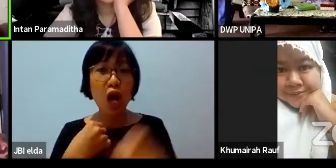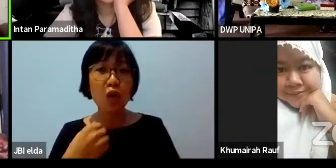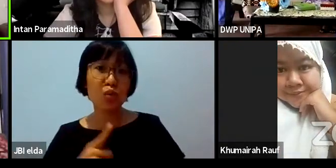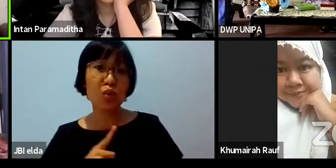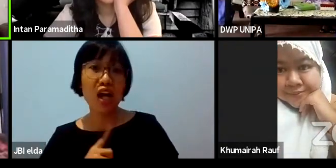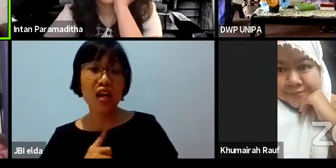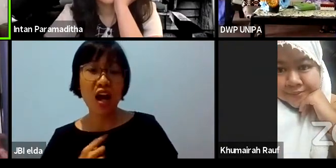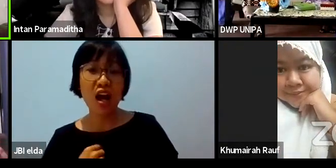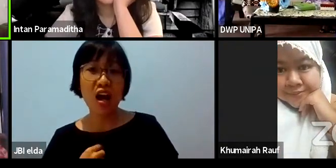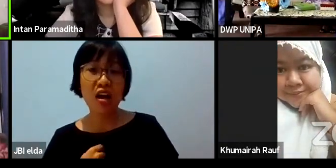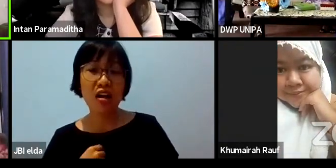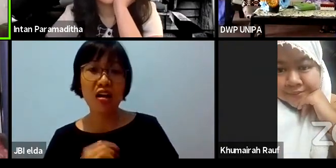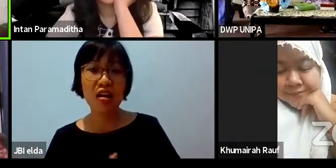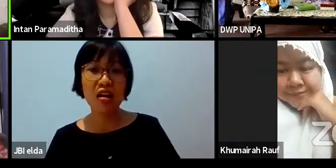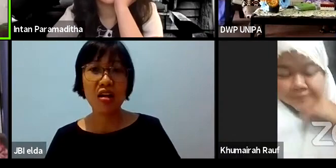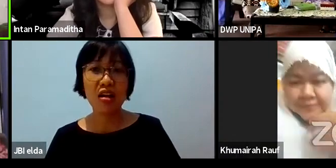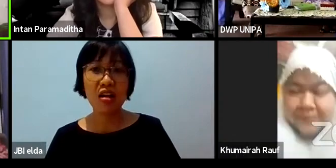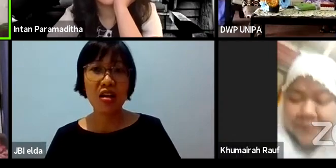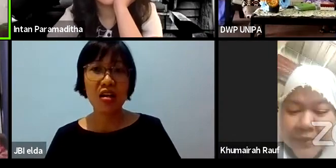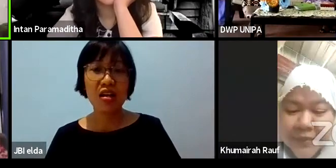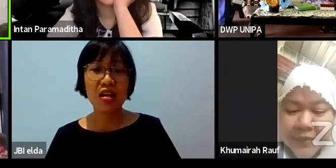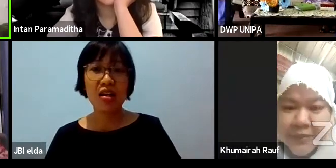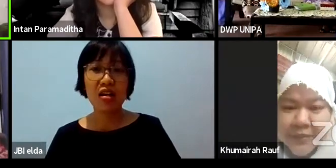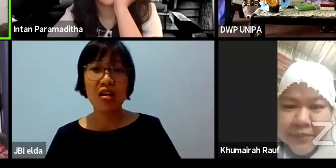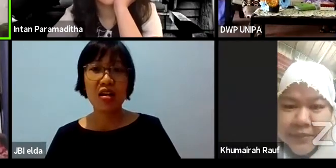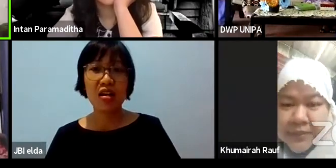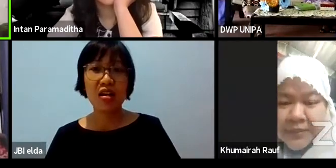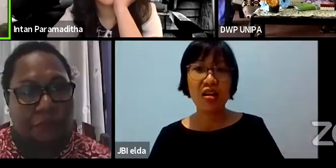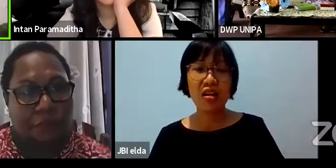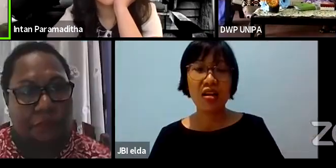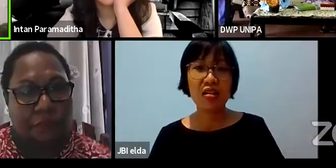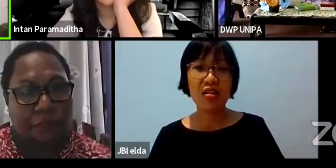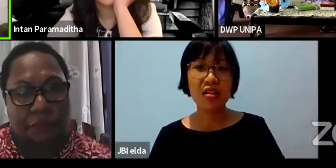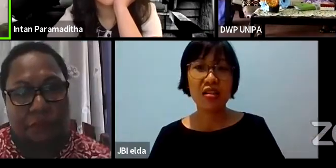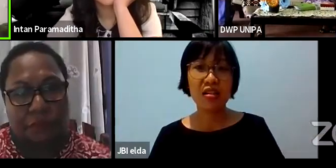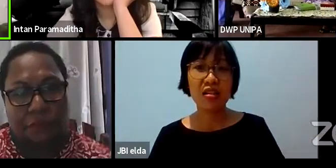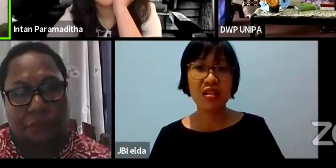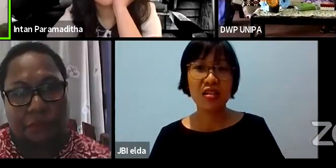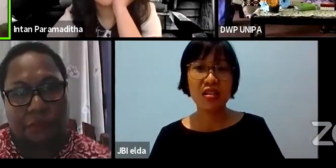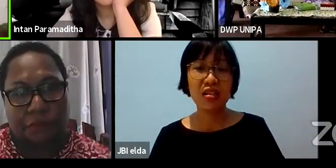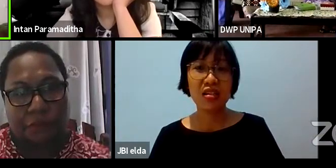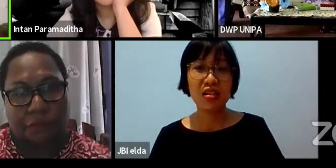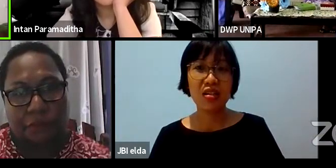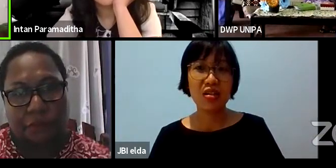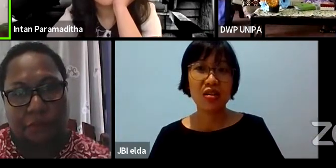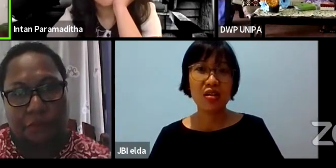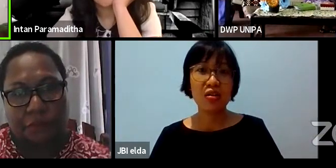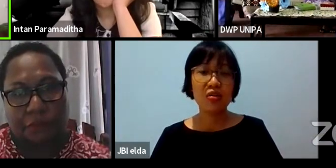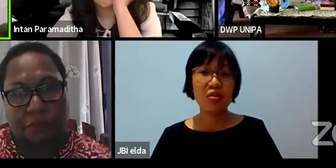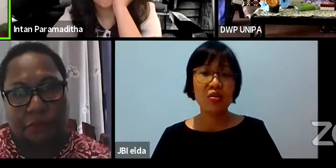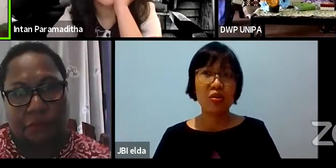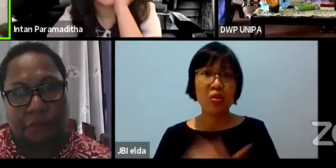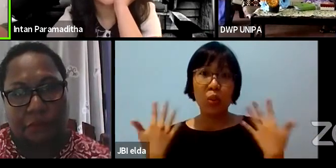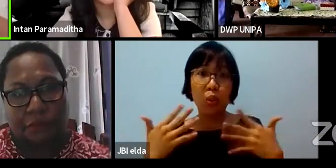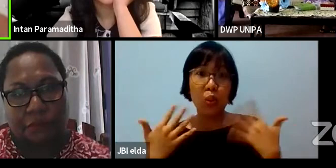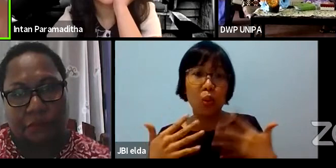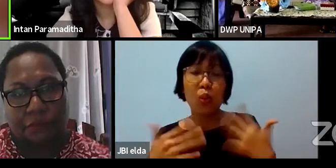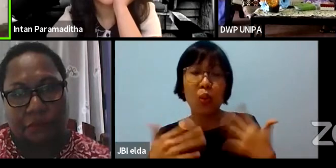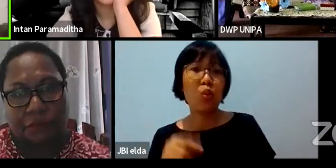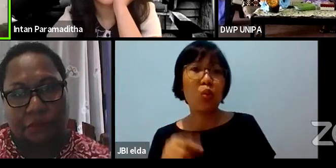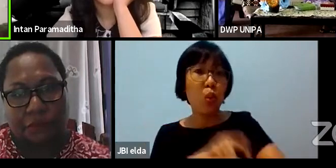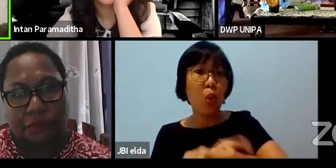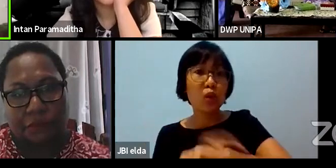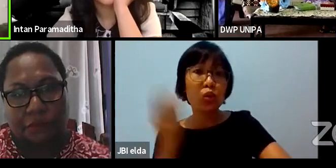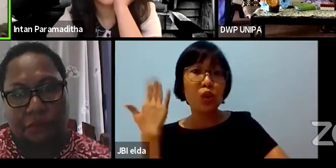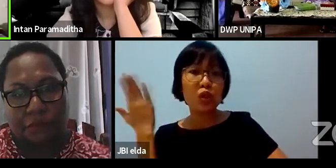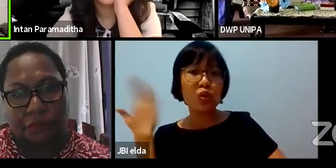sampai kemudian website kami pun kami take down sementara gitu karena heboh banget waktu itu. Ya karena itu juga sih, karena